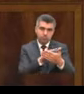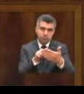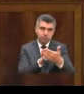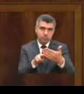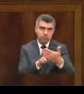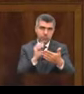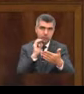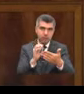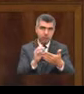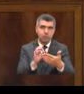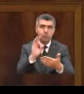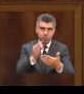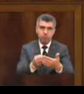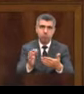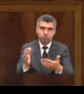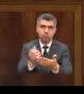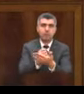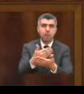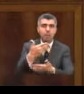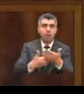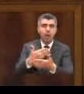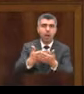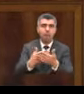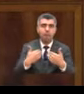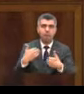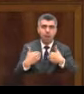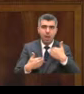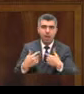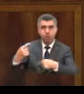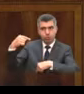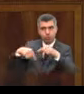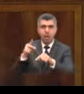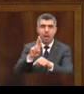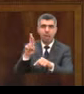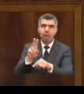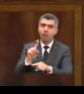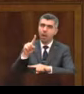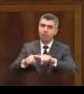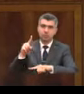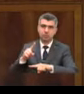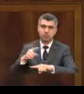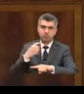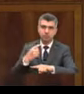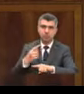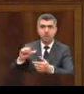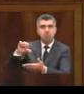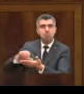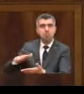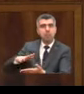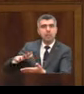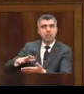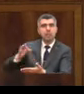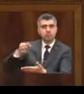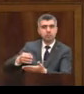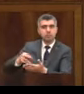لكي يحصلوا على شهادة الإعاقة، ماشي ضروري يجيوا للرباط باش ياخذوا هذه الشهادة ولكن من المكان اللي هما فيه. طلقناها في